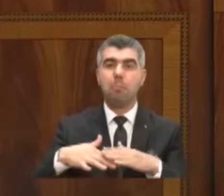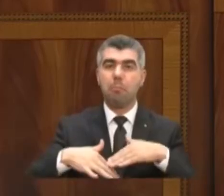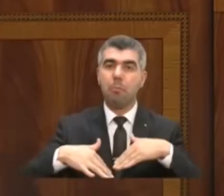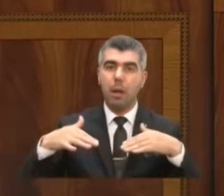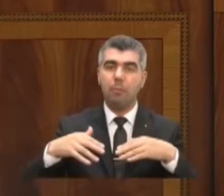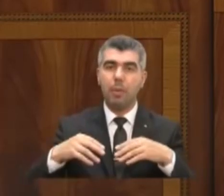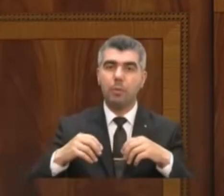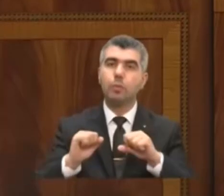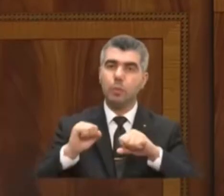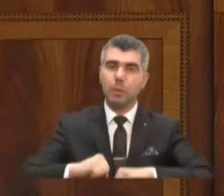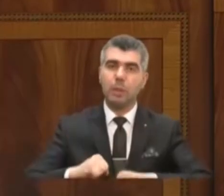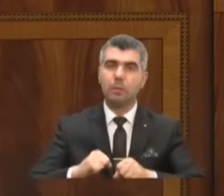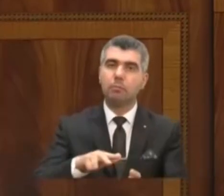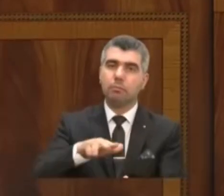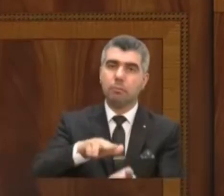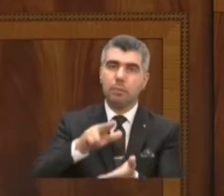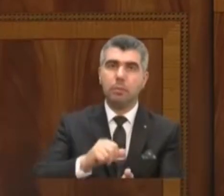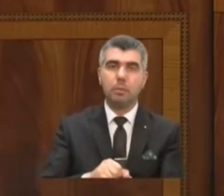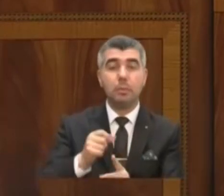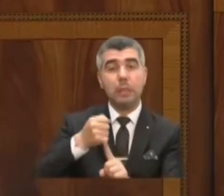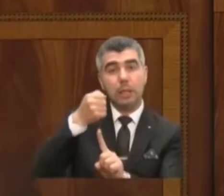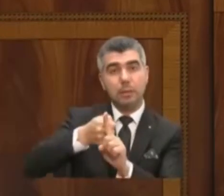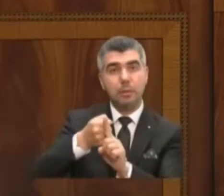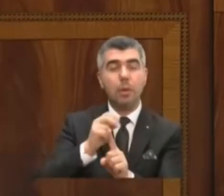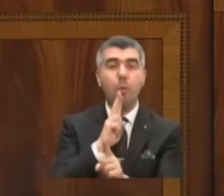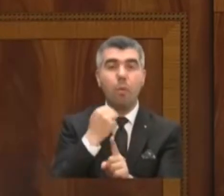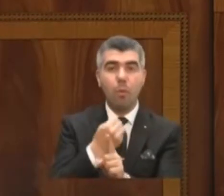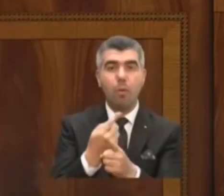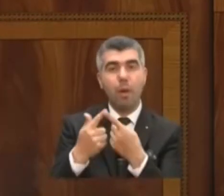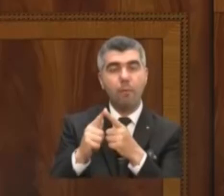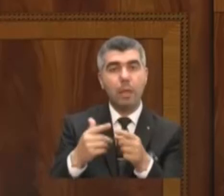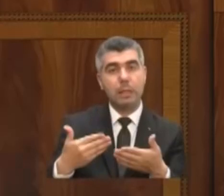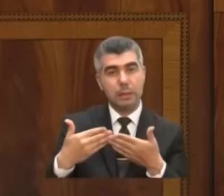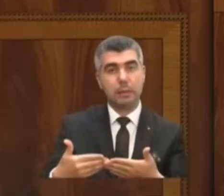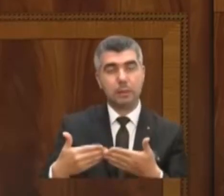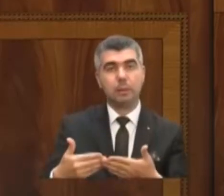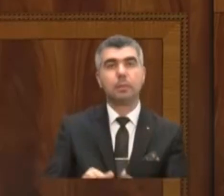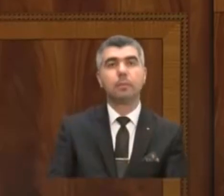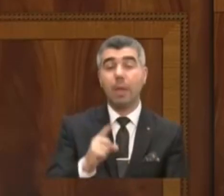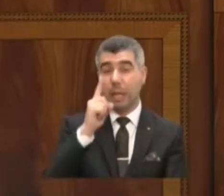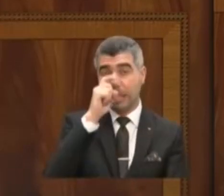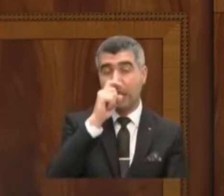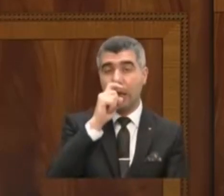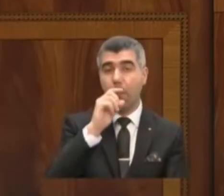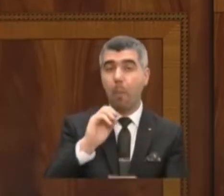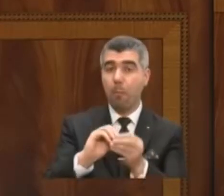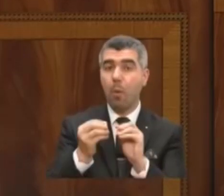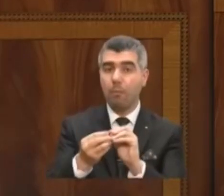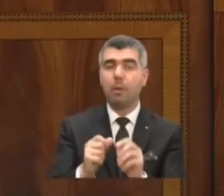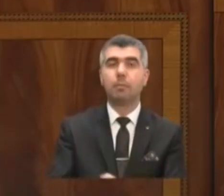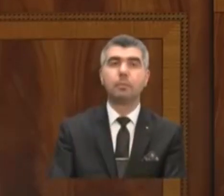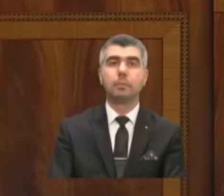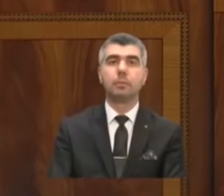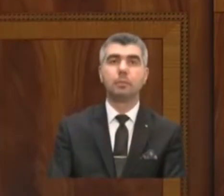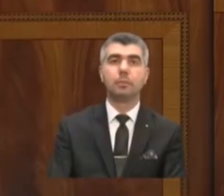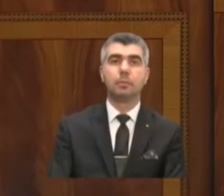وصوتوا عليه. وهذا مجهود كبير اللي كتقوم به الحكومه في هذه الظروف اللي هي صعيبه وكبيره،